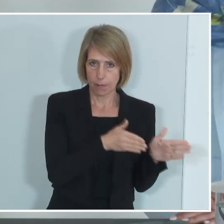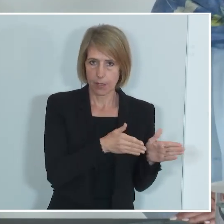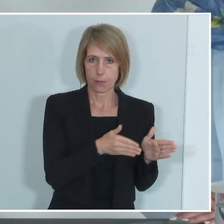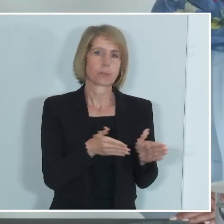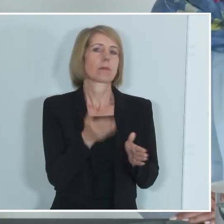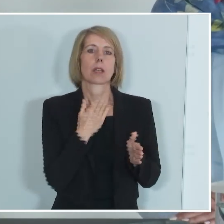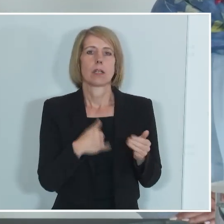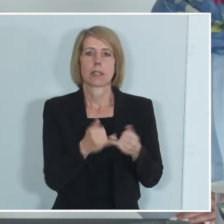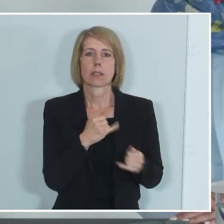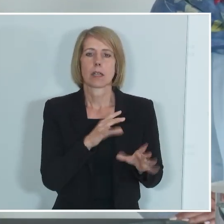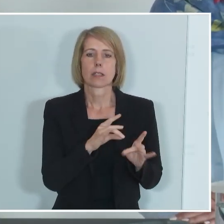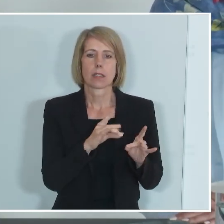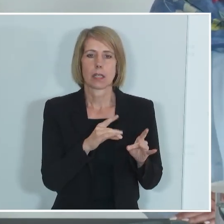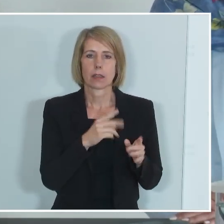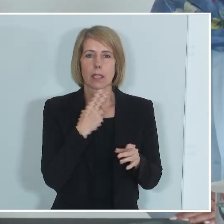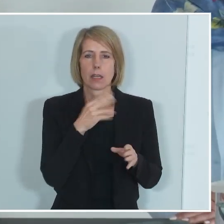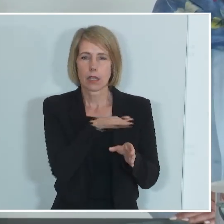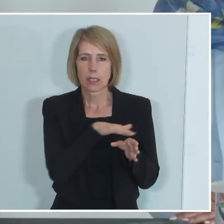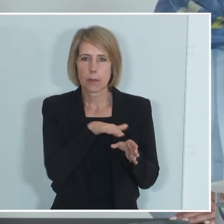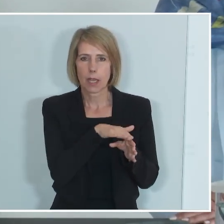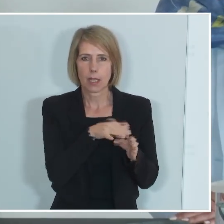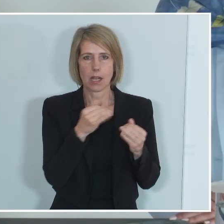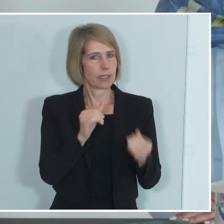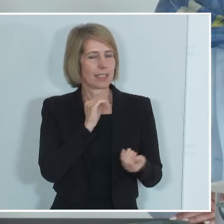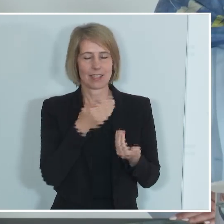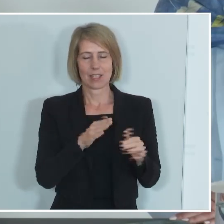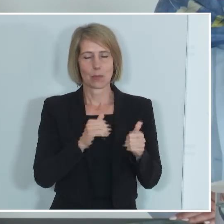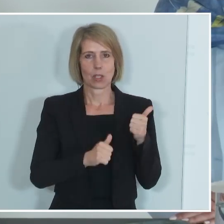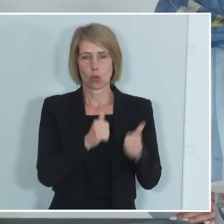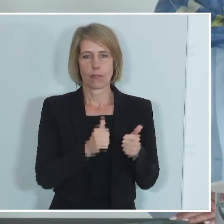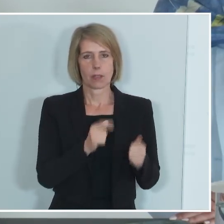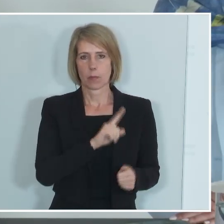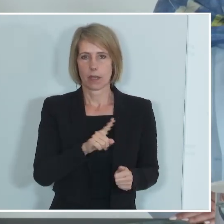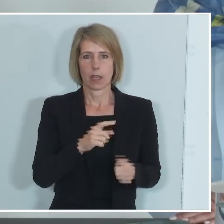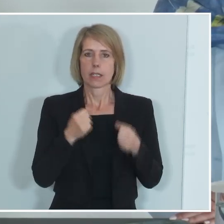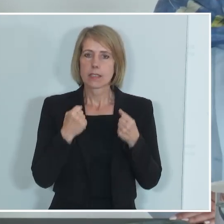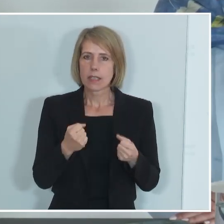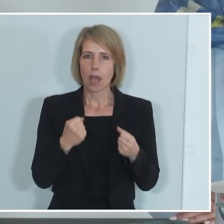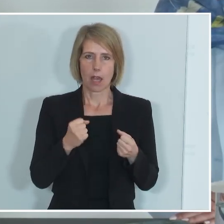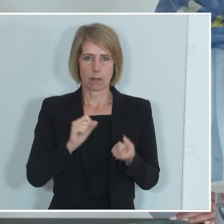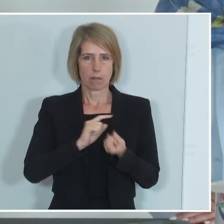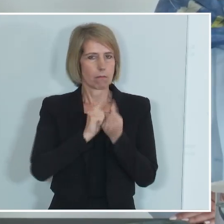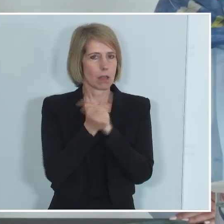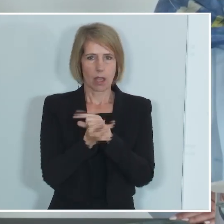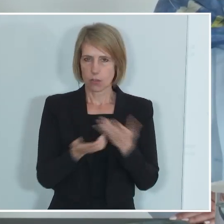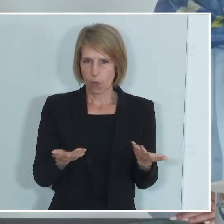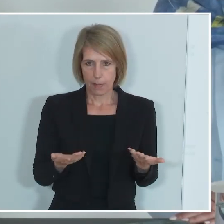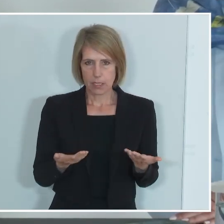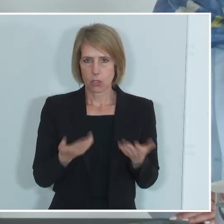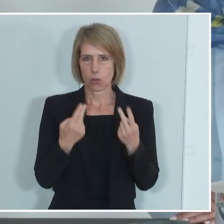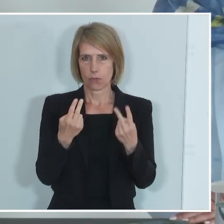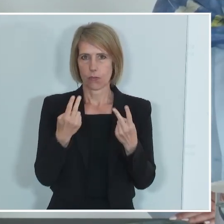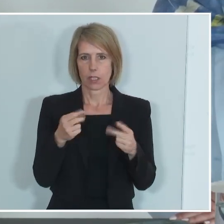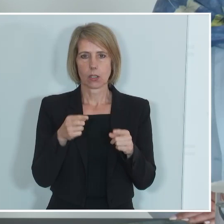in den letzten Jahrzehnten im Energiesektor. Jetzt geht es nicht nur um Wettbewerb, es geht um Sicherheit, es geht um die Transformation und da braucht es,